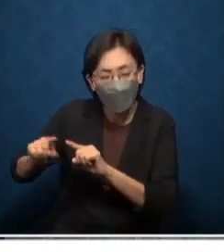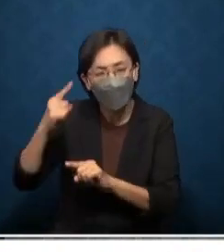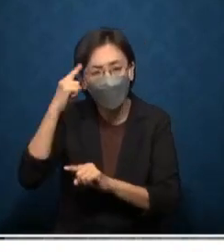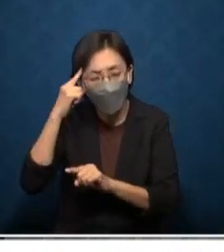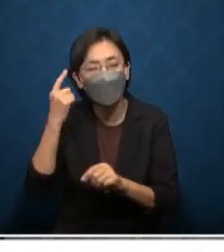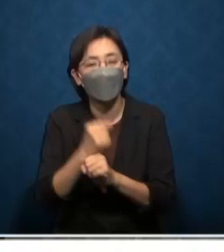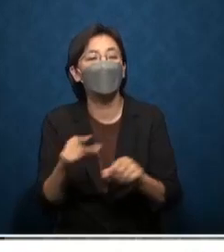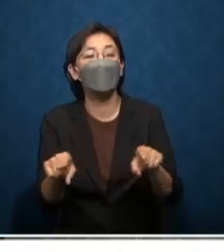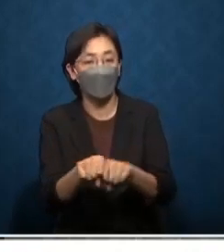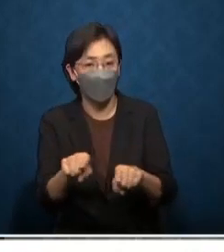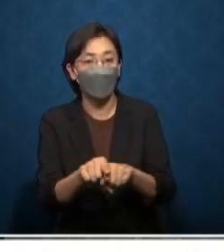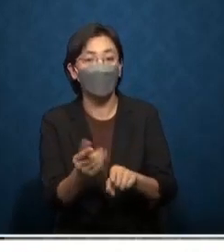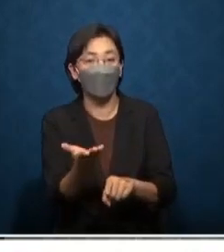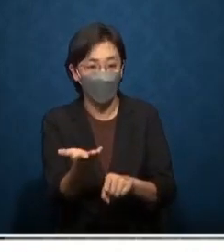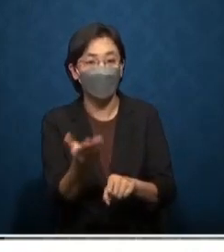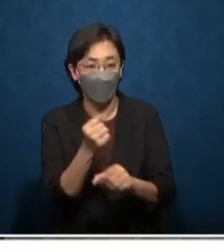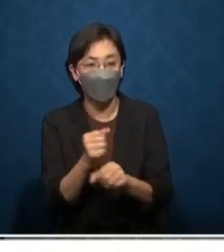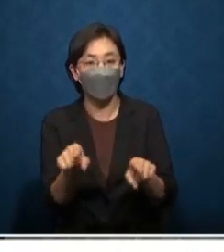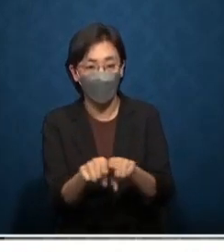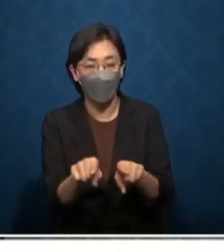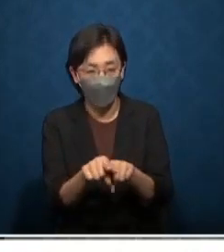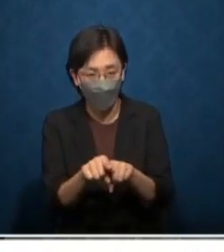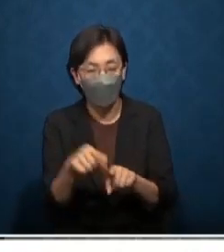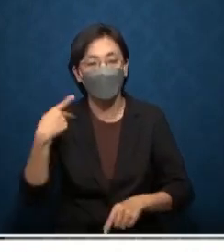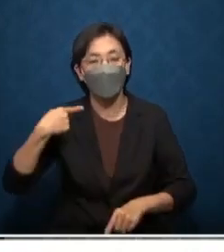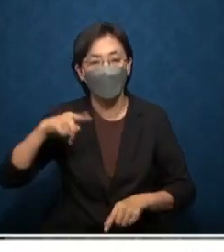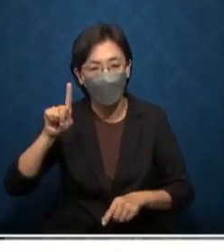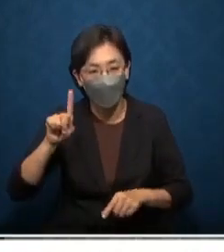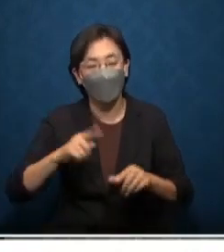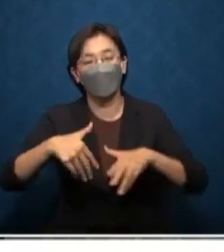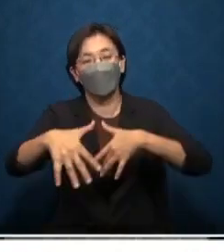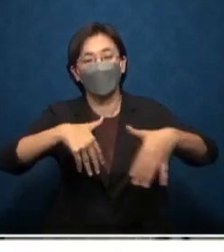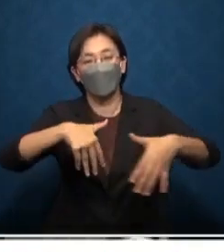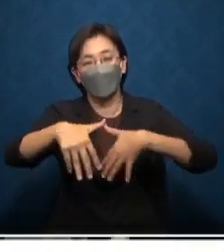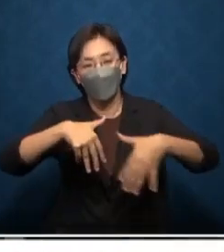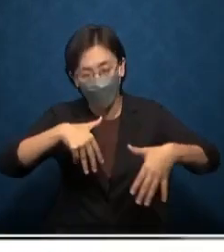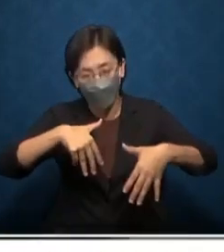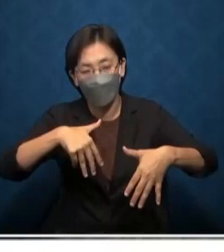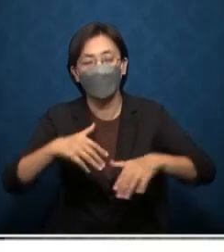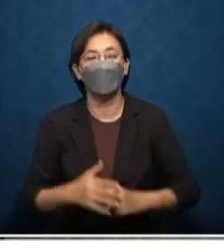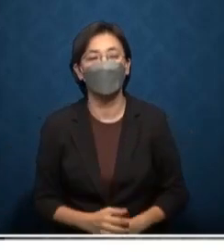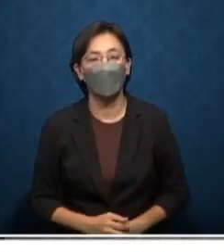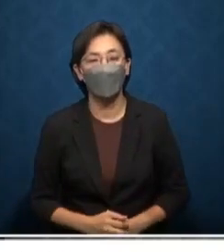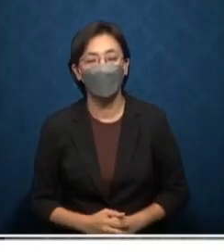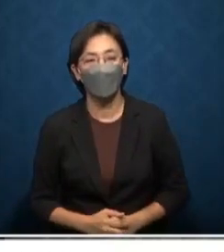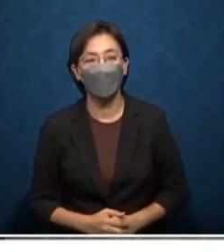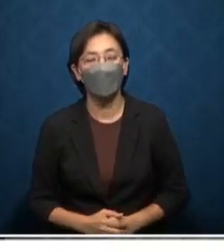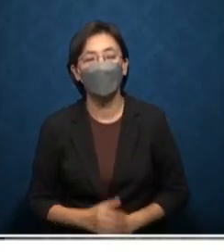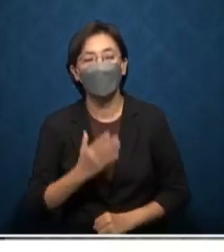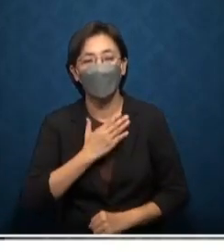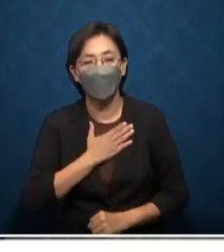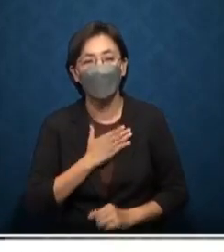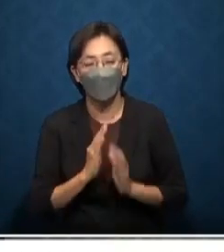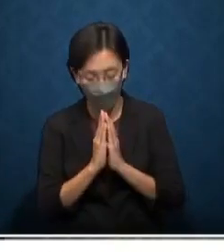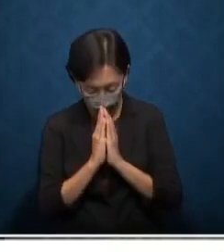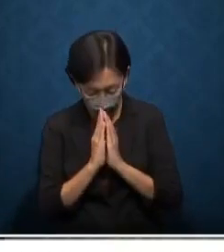ทานรัฐมนตรีสมสับได้ปฏิบัติบ้างก็จะเป็ประโยชต่ประชาชนเป็นอย่างยิ่งกรบขอพระคุณอย่าง